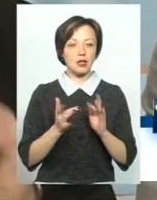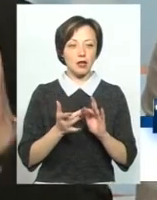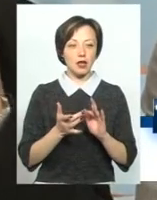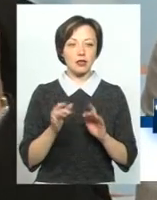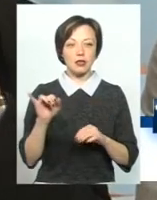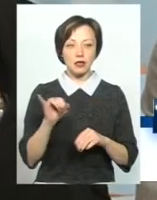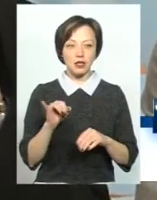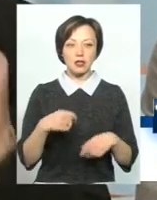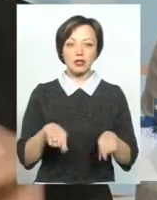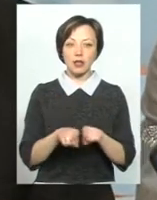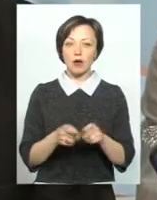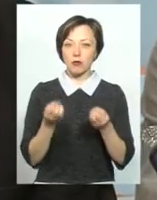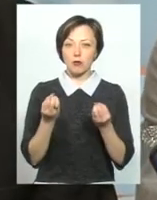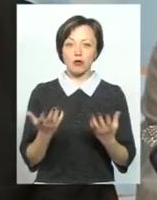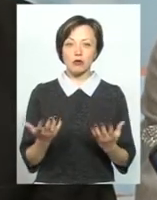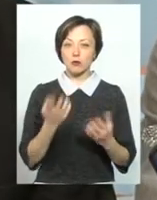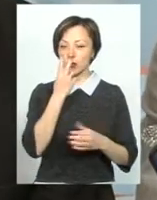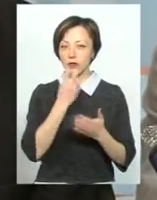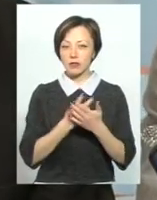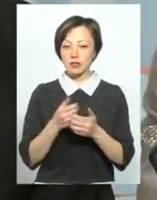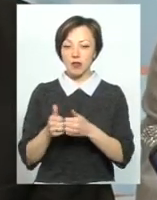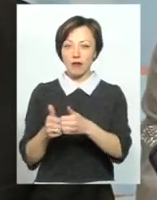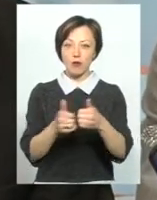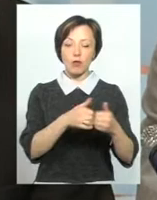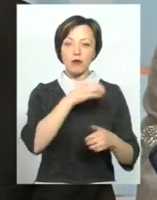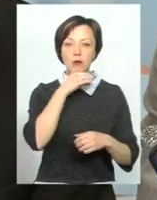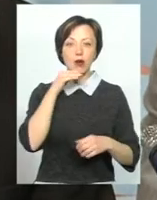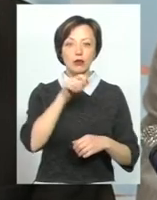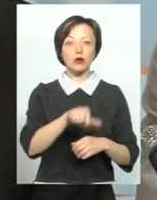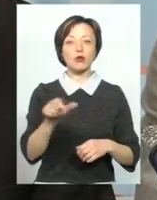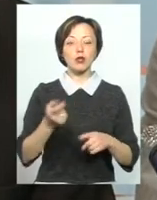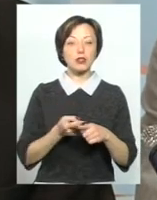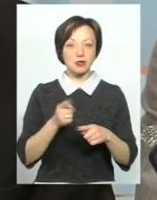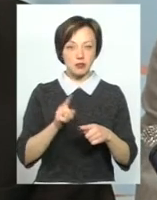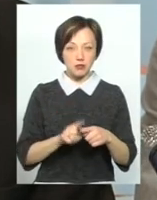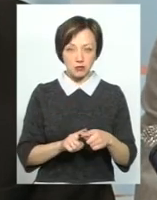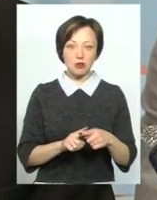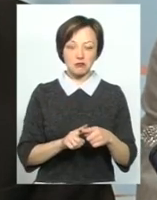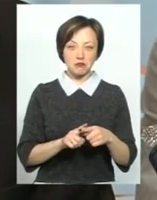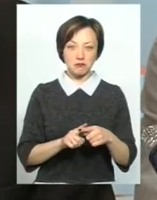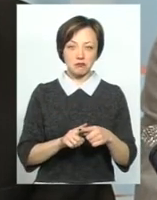так просто подивитись навколо, багато людей до цього приходять, і це дійсно,